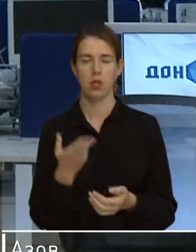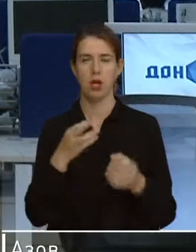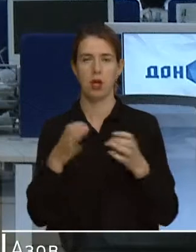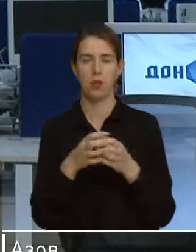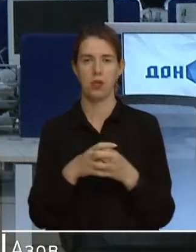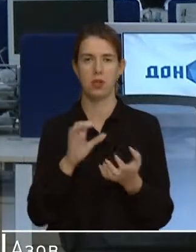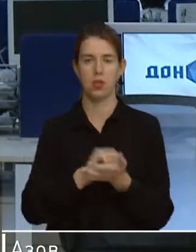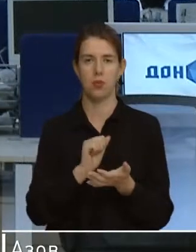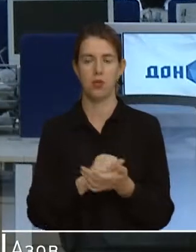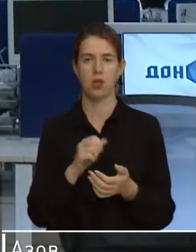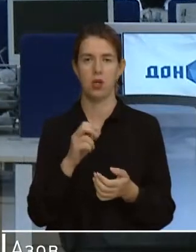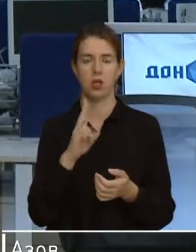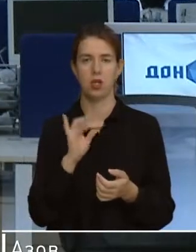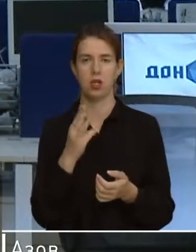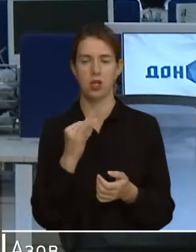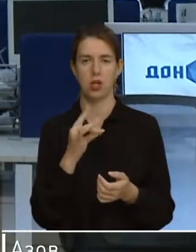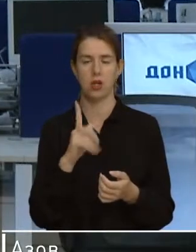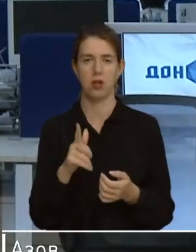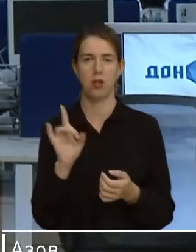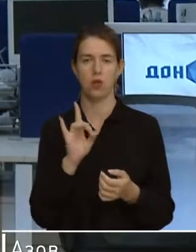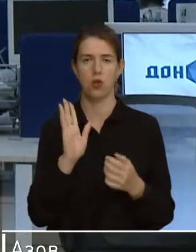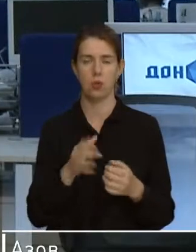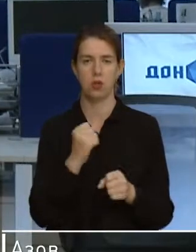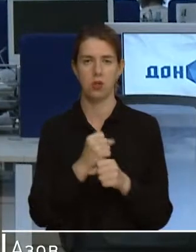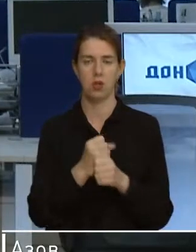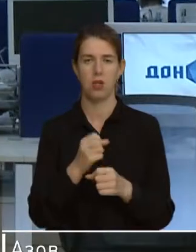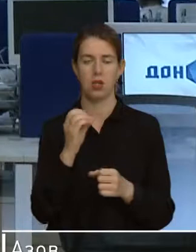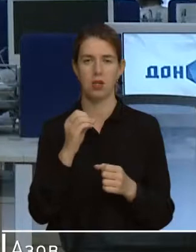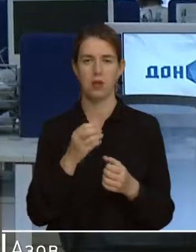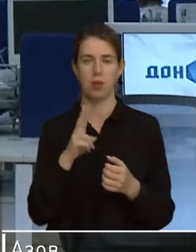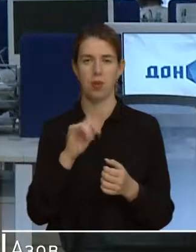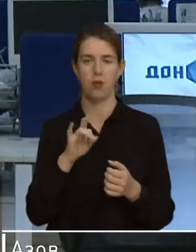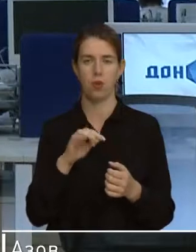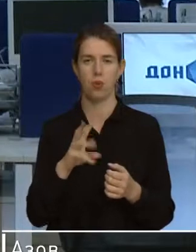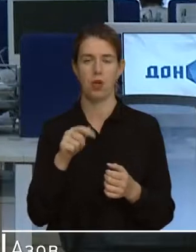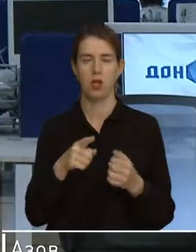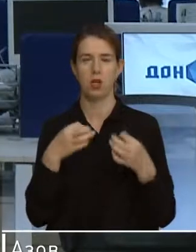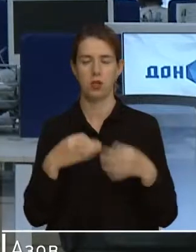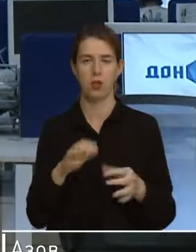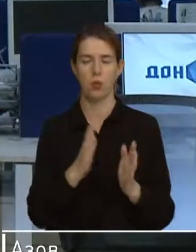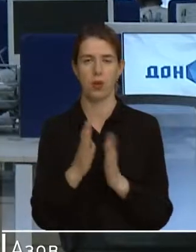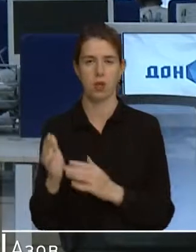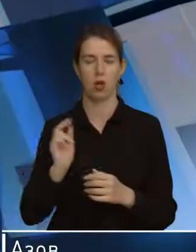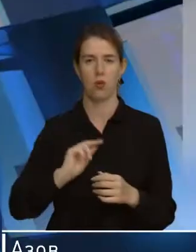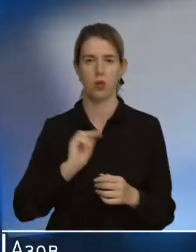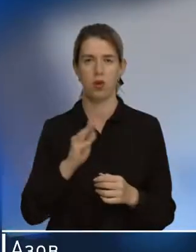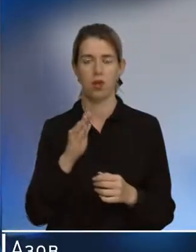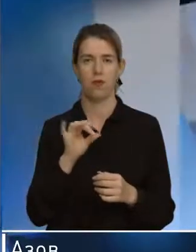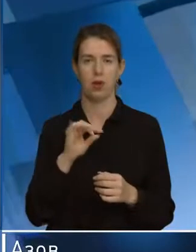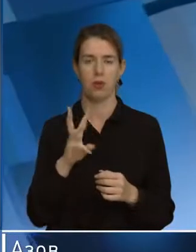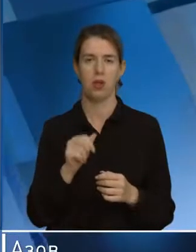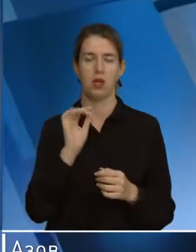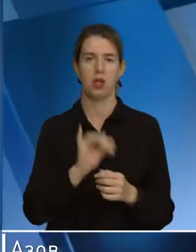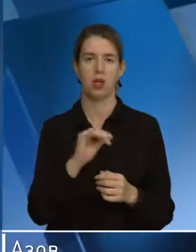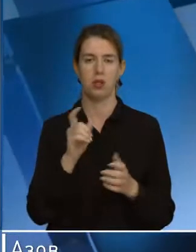Для компаний, занимающихся кикшерингом в Ростове-на-Дону, будет создана единая платформа. Это позволит упорядочить работу